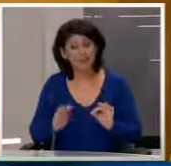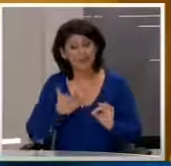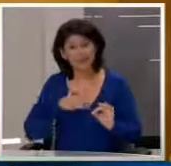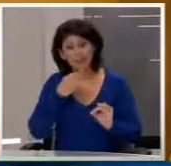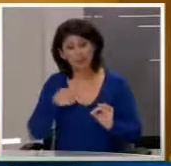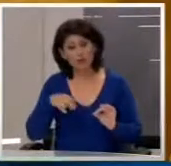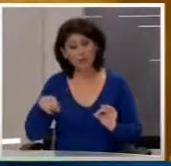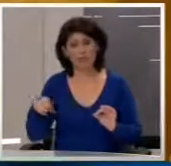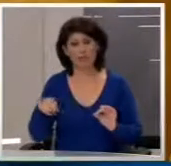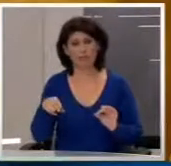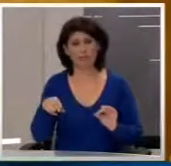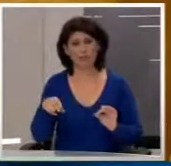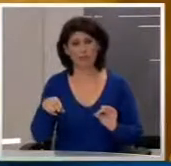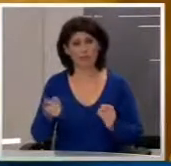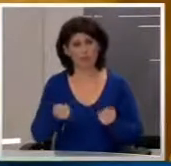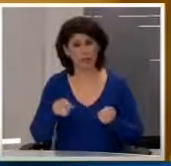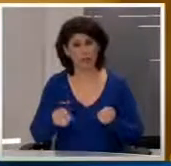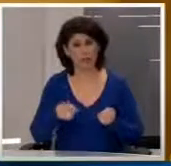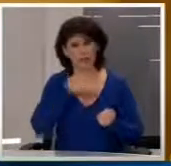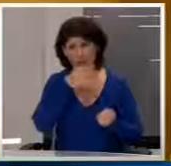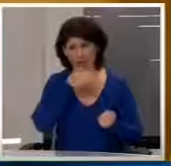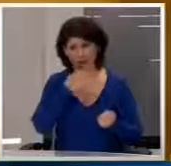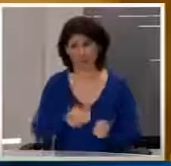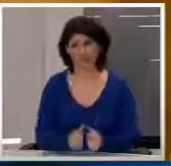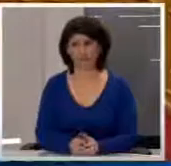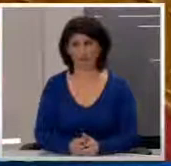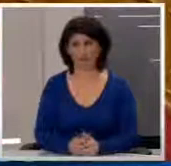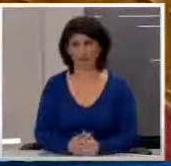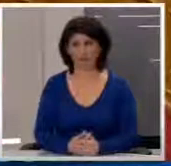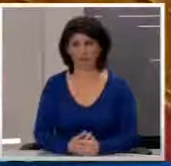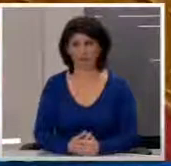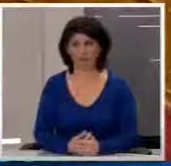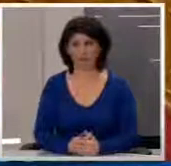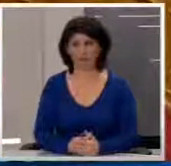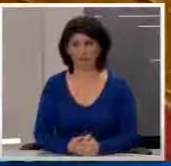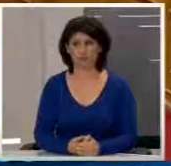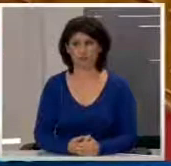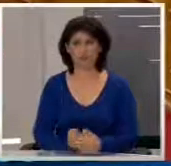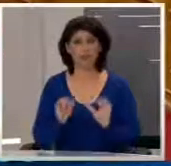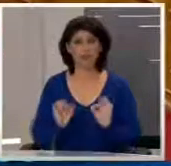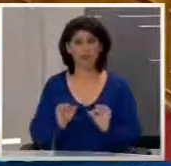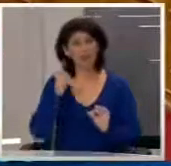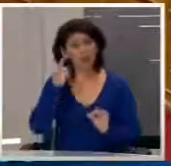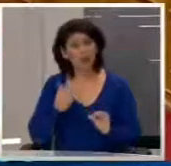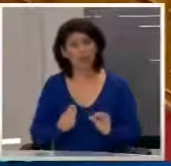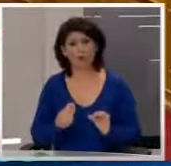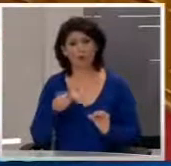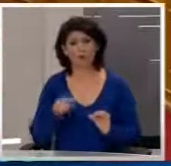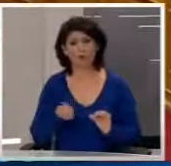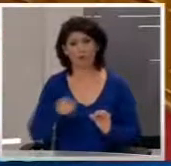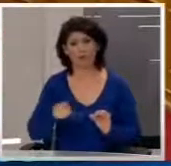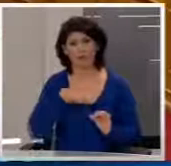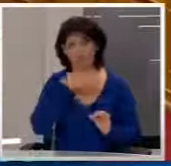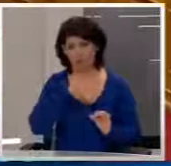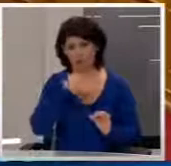τι ακριβώς εννοούσε ο συνάδελφος που έκανε αυτή την αναφορά. Ολοκληρώστε με αυτό. Τελειώνω. Τι ακριβώς εννοούσε αυτή την, που έκανε αυτή